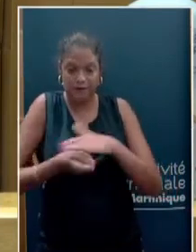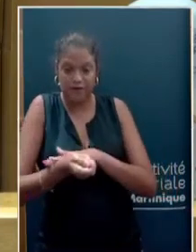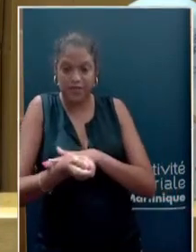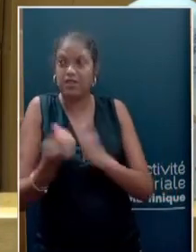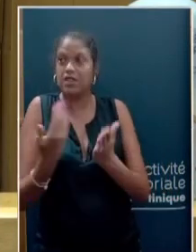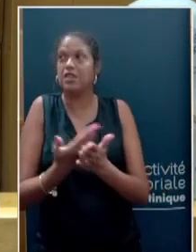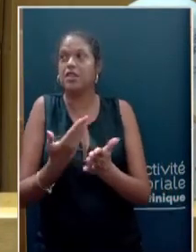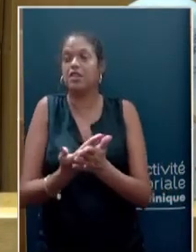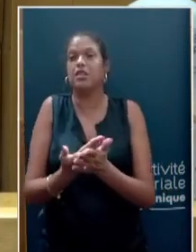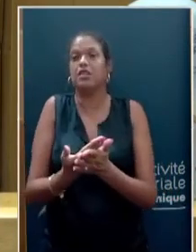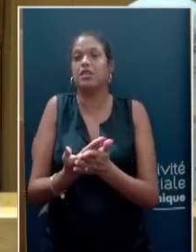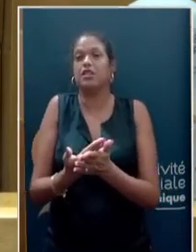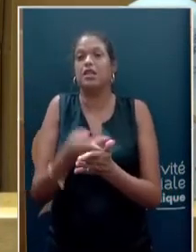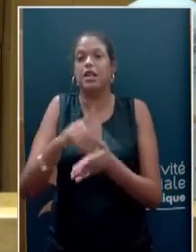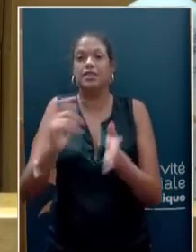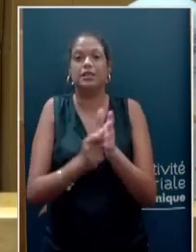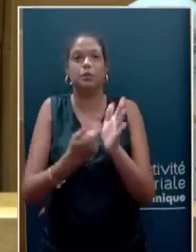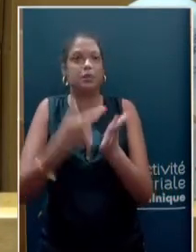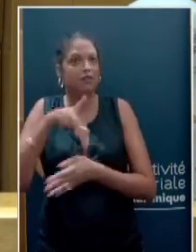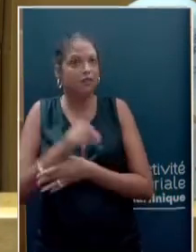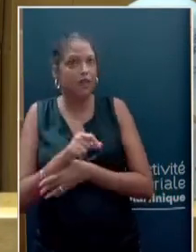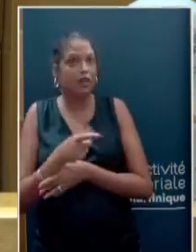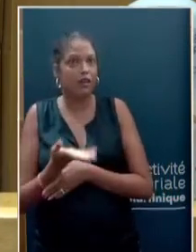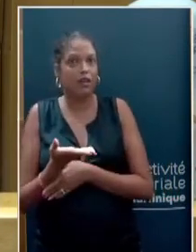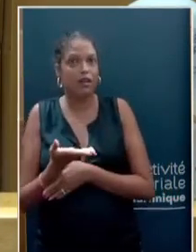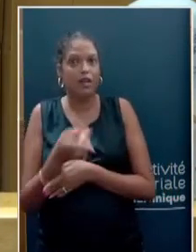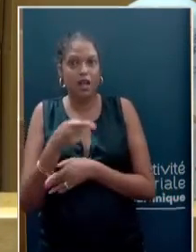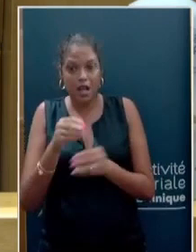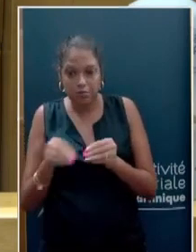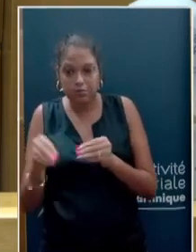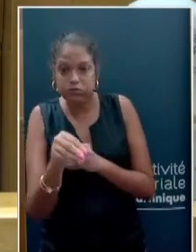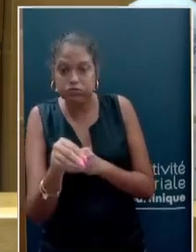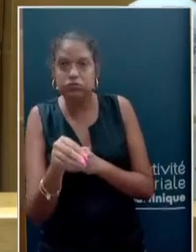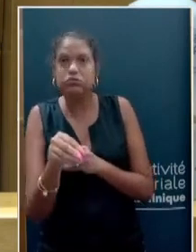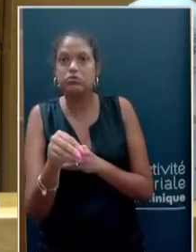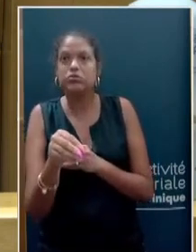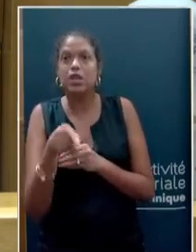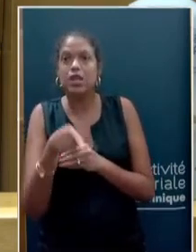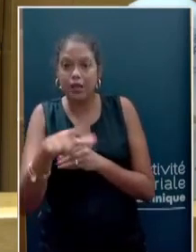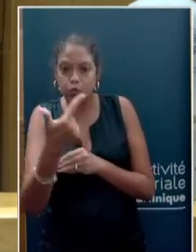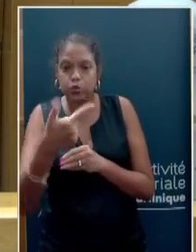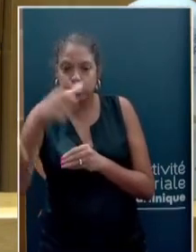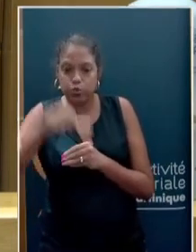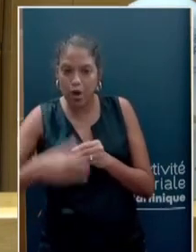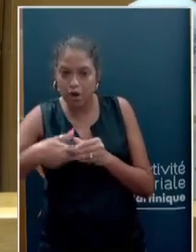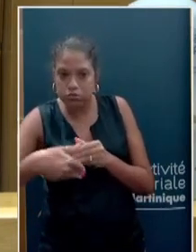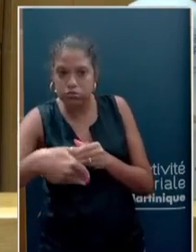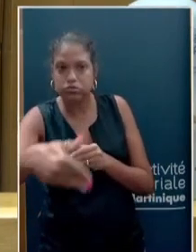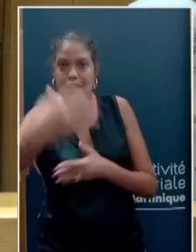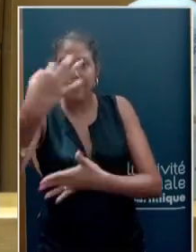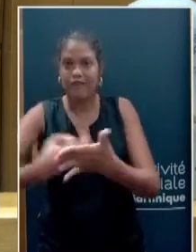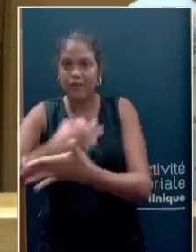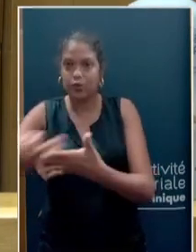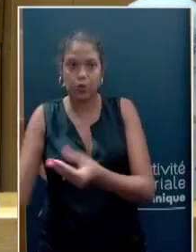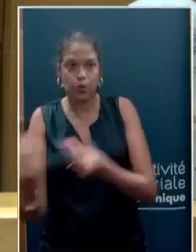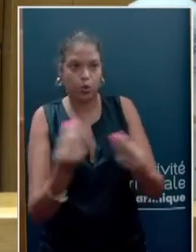DOCUP qui est terminé en 2020, on nous a donné une rallonge de 12 mois pour pouvoir faire remonter les factures. Mais